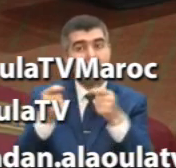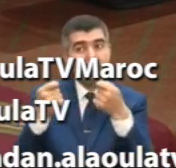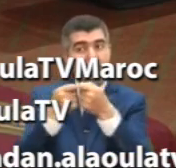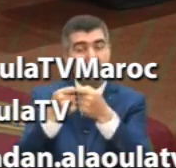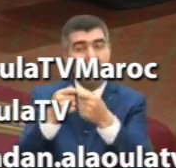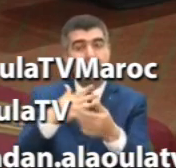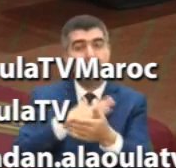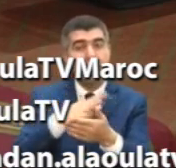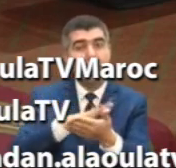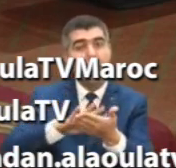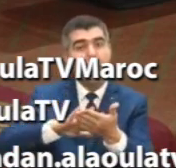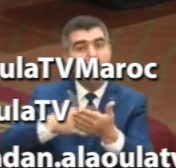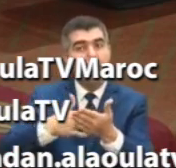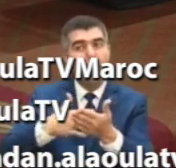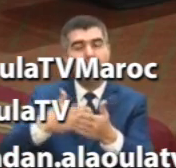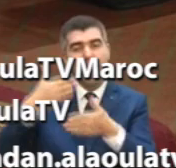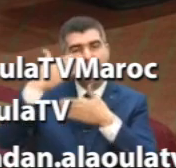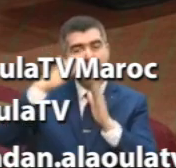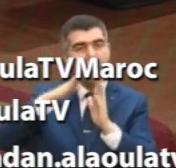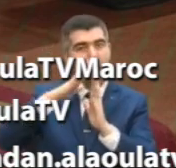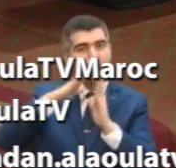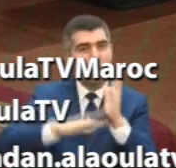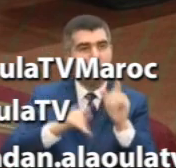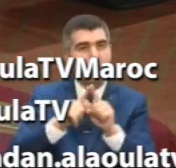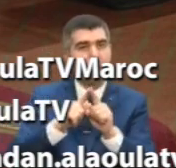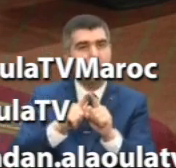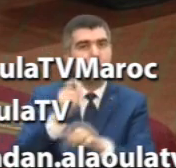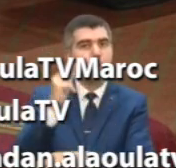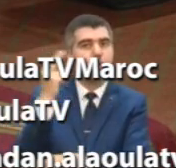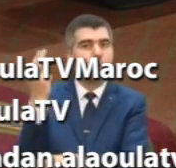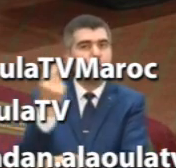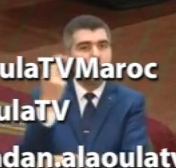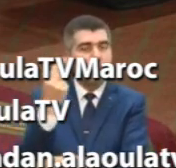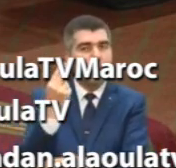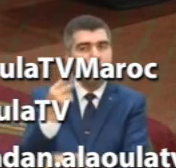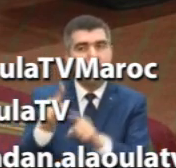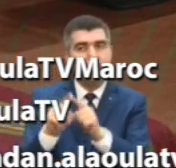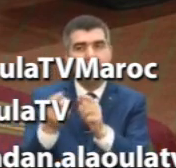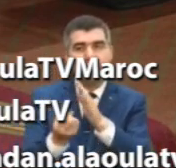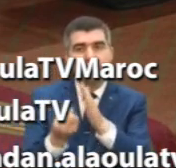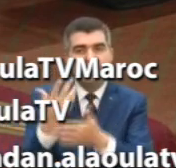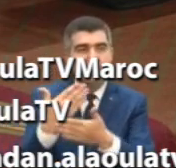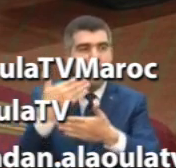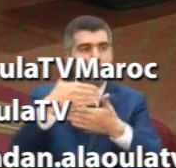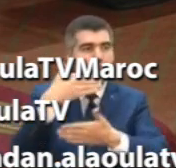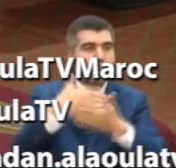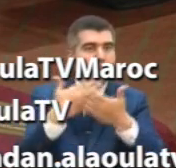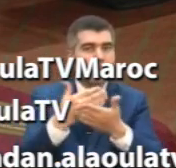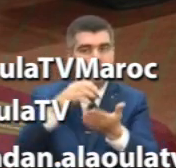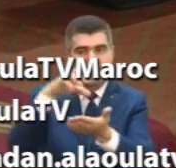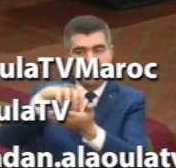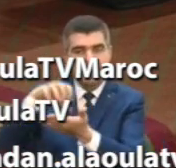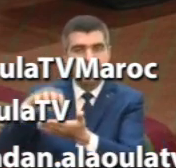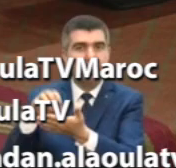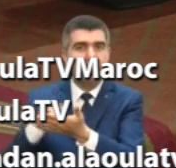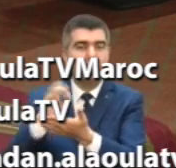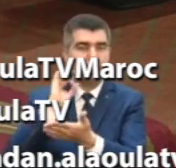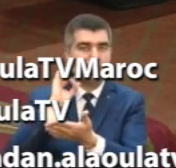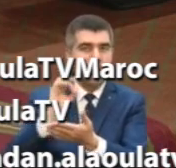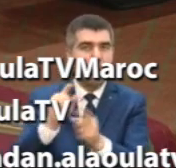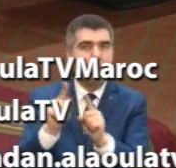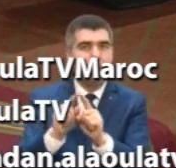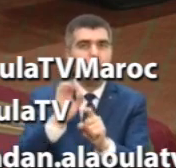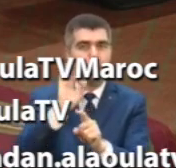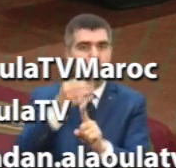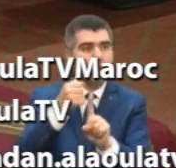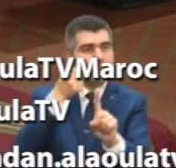الجامعات التي هي في طور تأهيل نسيجها الاقتصادي والاجتماعي حتى تقوم بالأدوار الأساسية